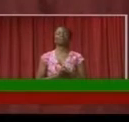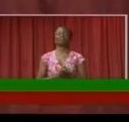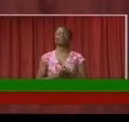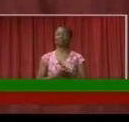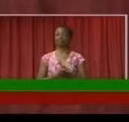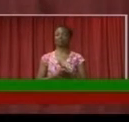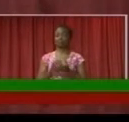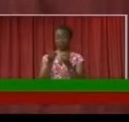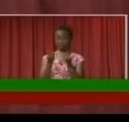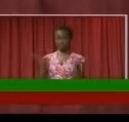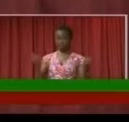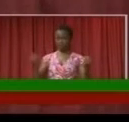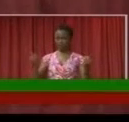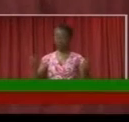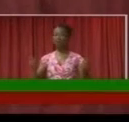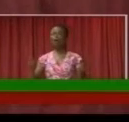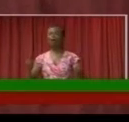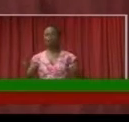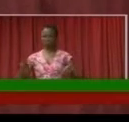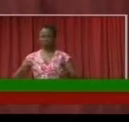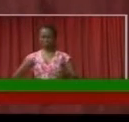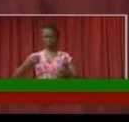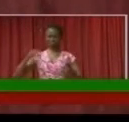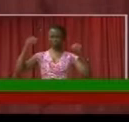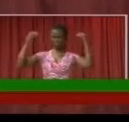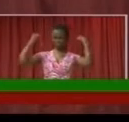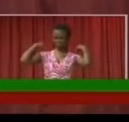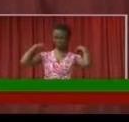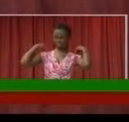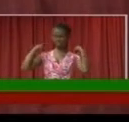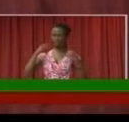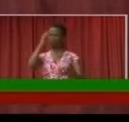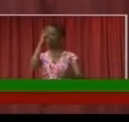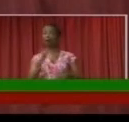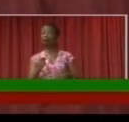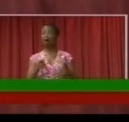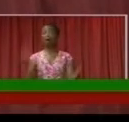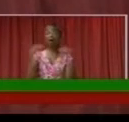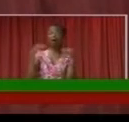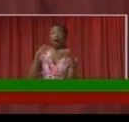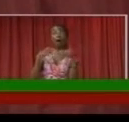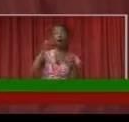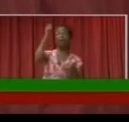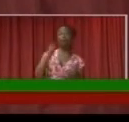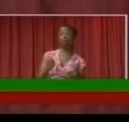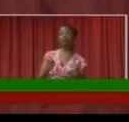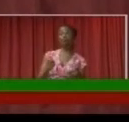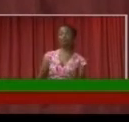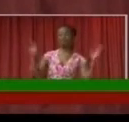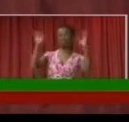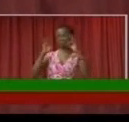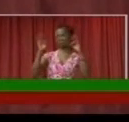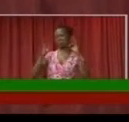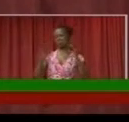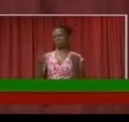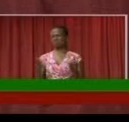Un enfant du général, est-ce qu'il a peur d'un militaire, quel que soit le rang de militaire qui est inférieur au grade de son